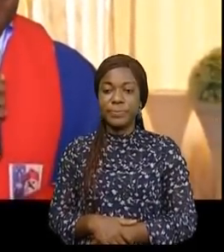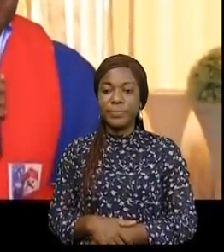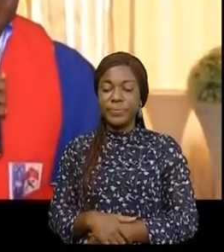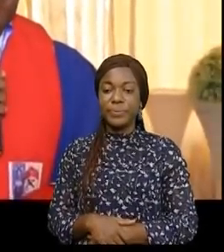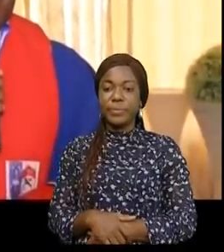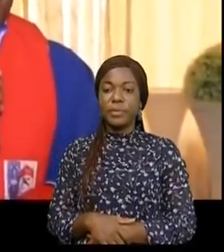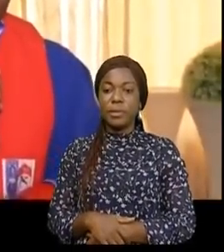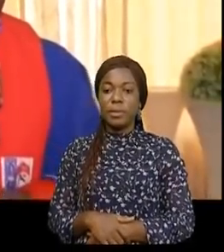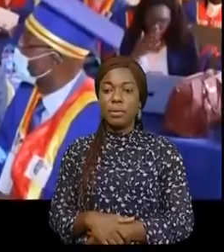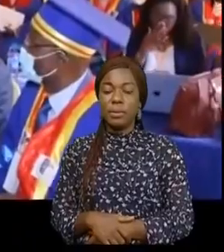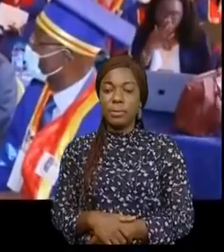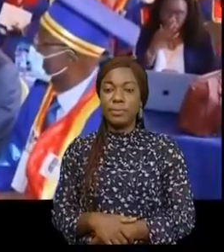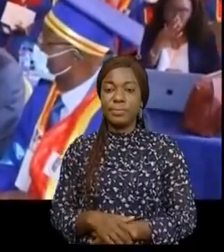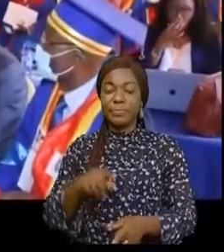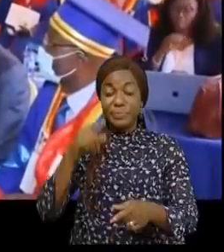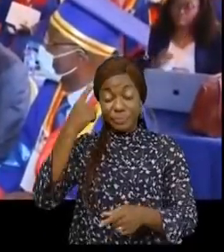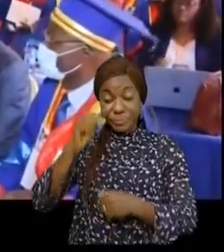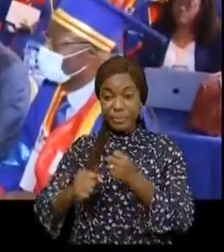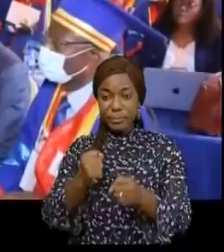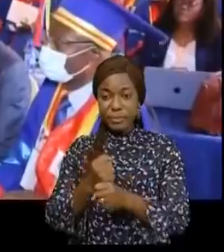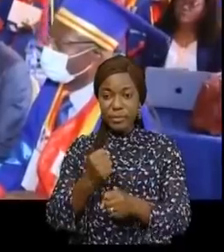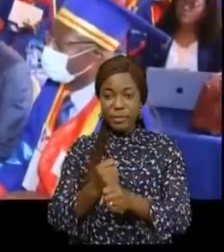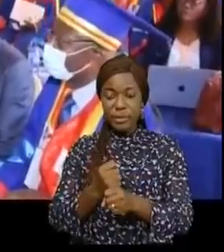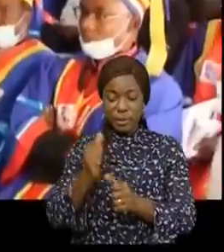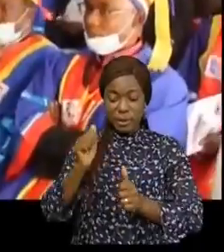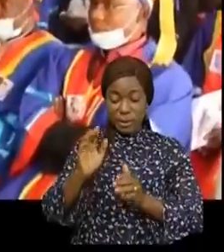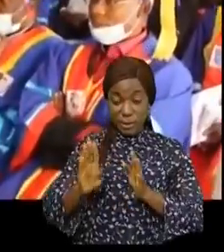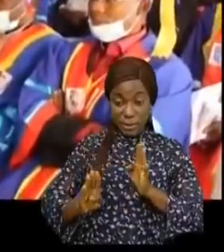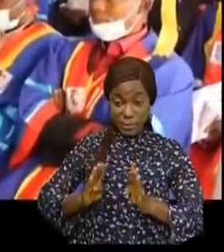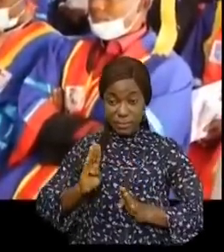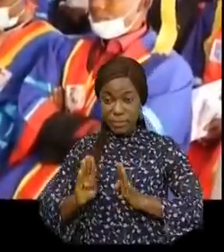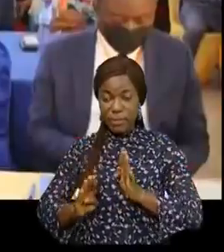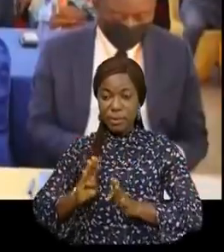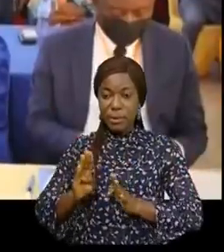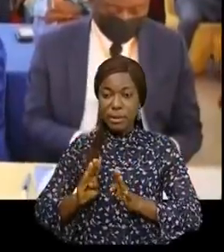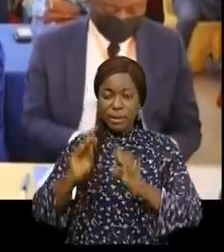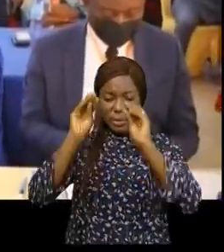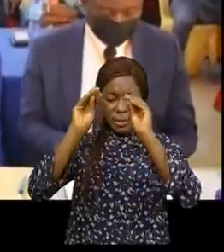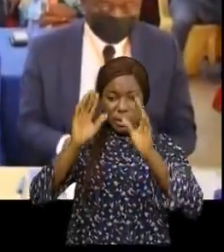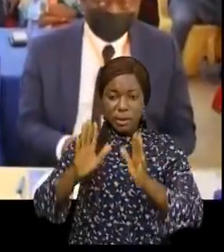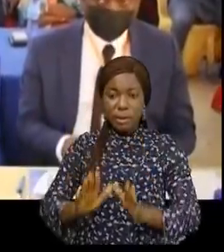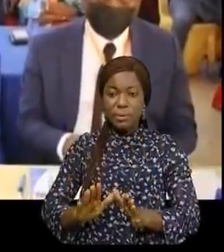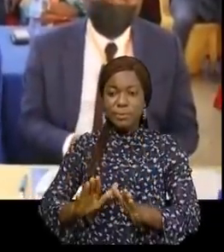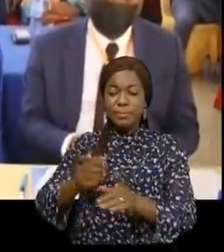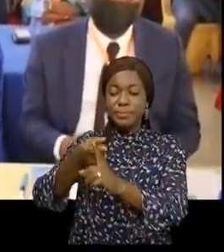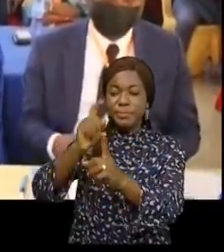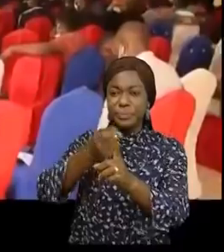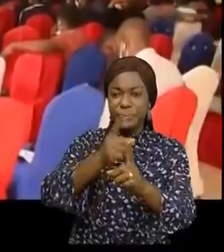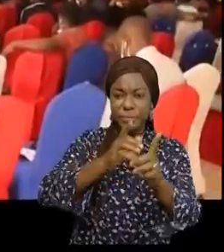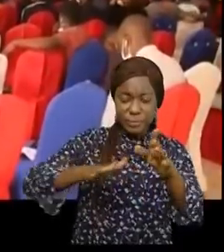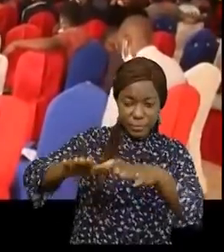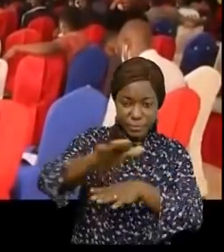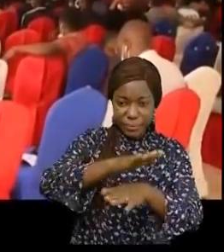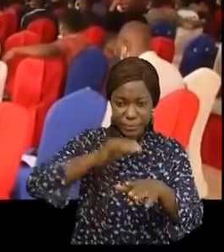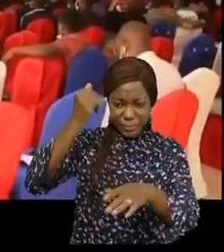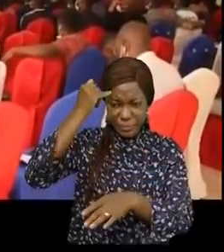a donné la quintessence de ses travaux hautement scientifiques qui réunissent plusieurs professeurs et chercheurs venus de partout dans le monde. L'objectif